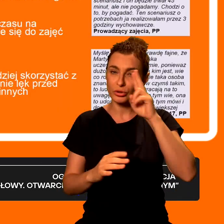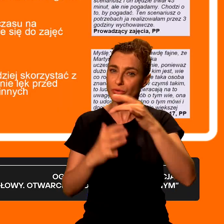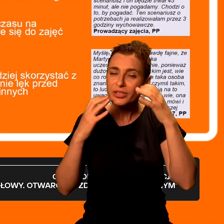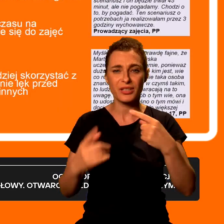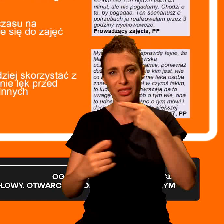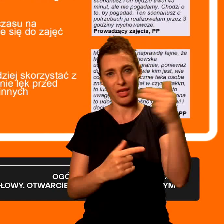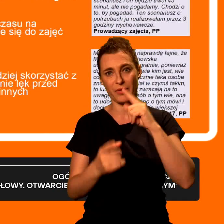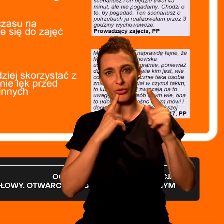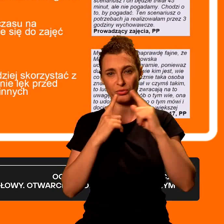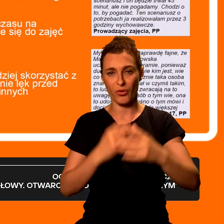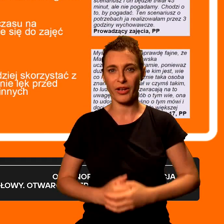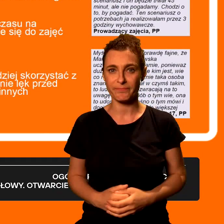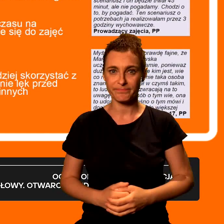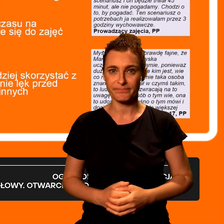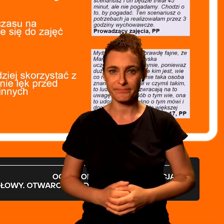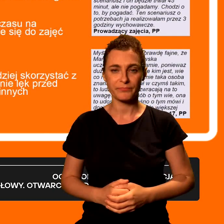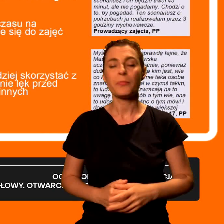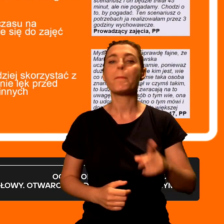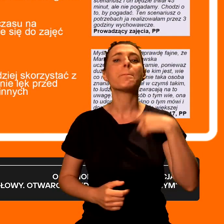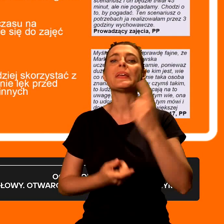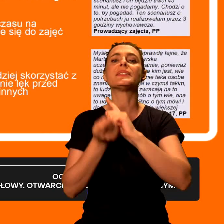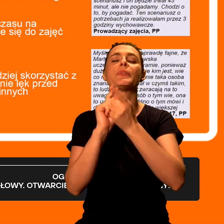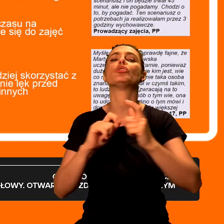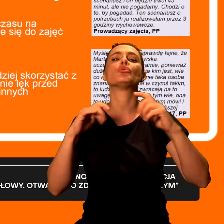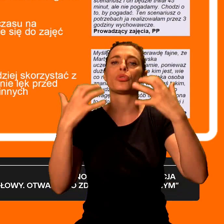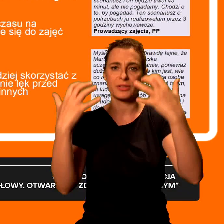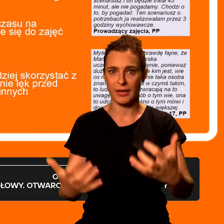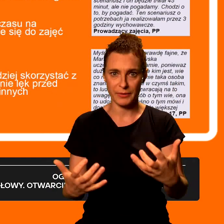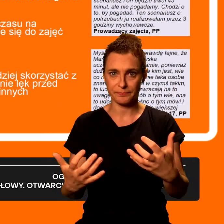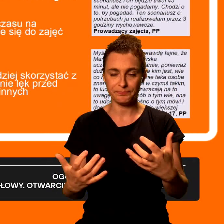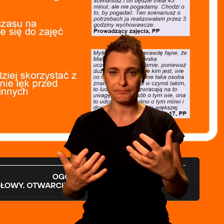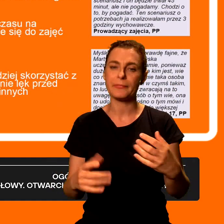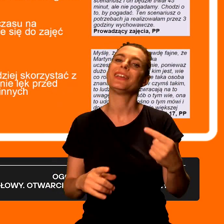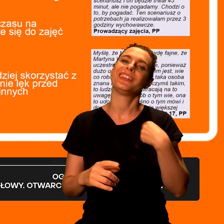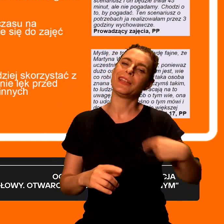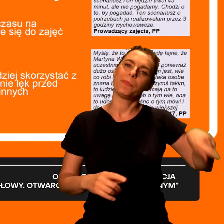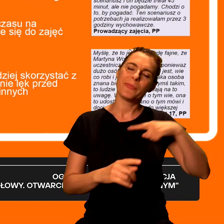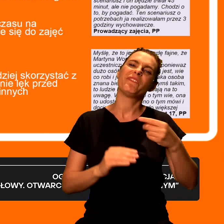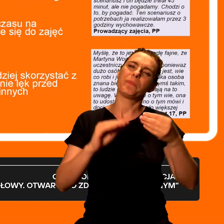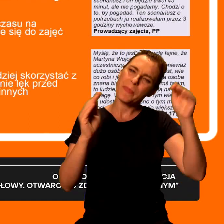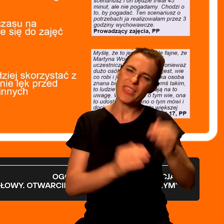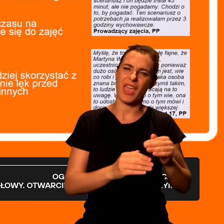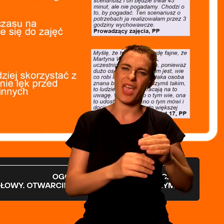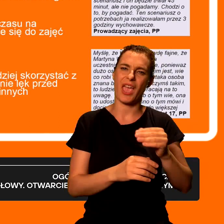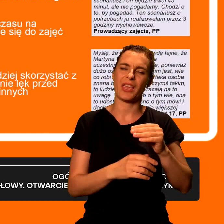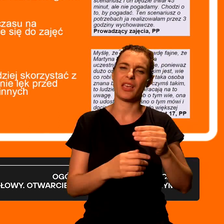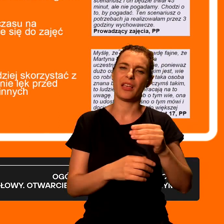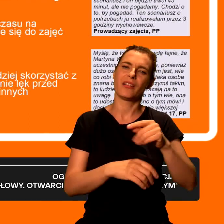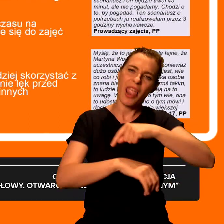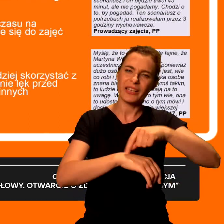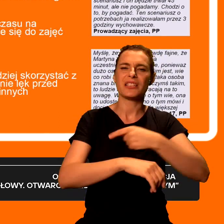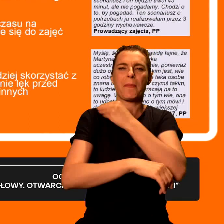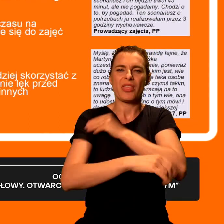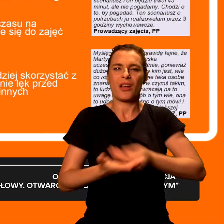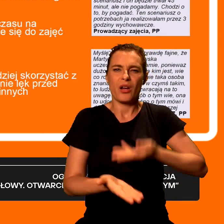mówić. Co musimy zmienić? Co trzeba zmienić? Po pierwsze, trochę mniej materiału na lekcje. Nauczyciele, tu jest,